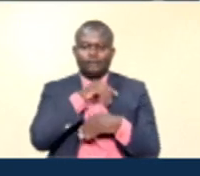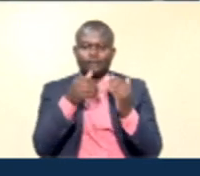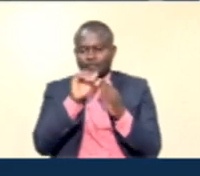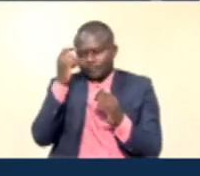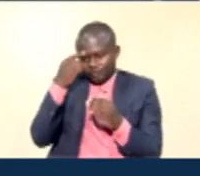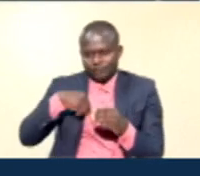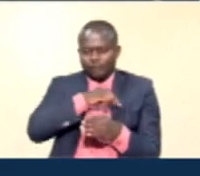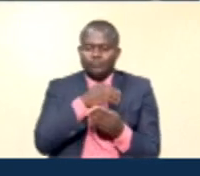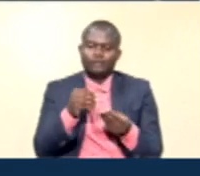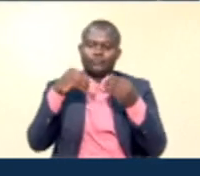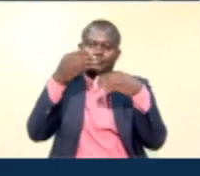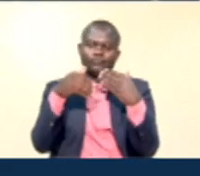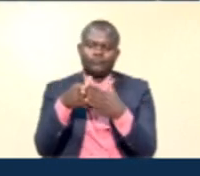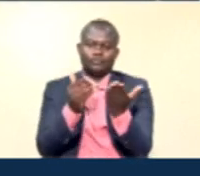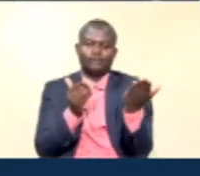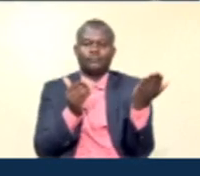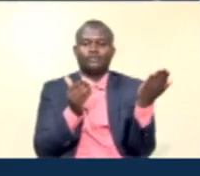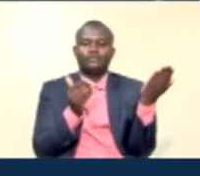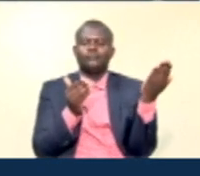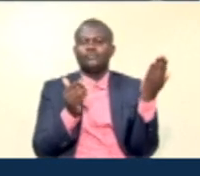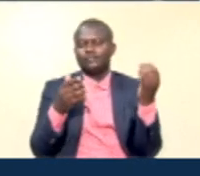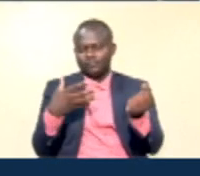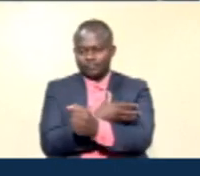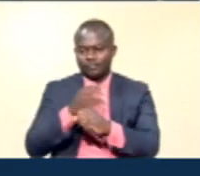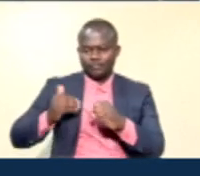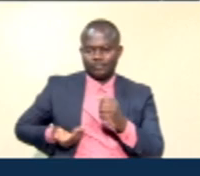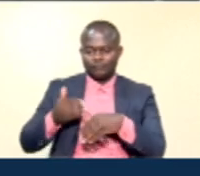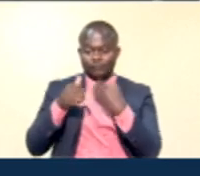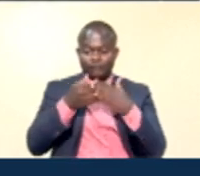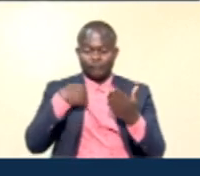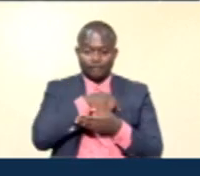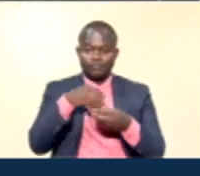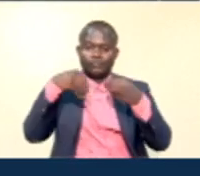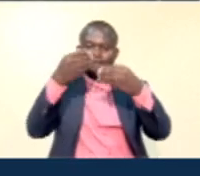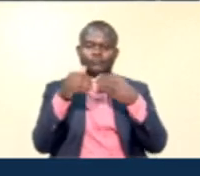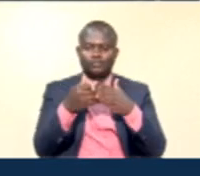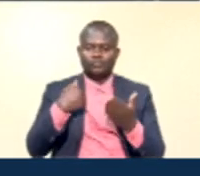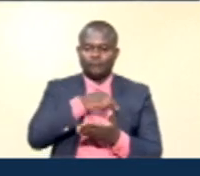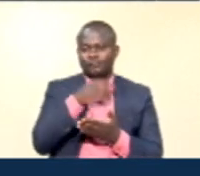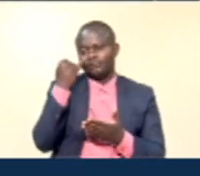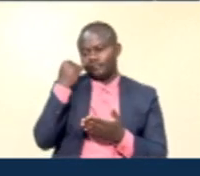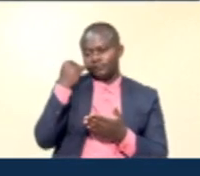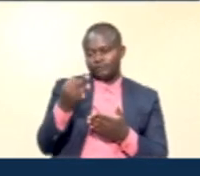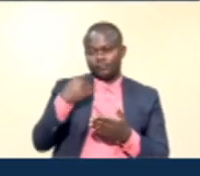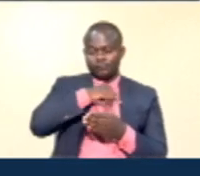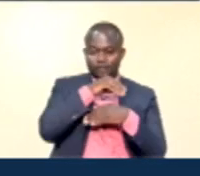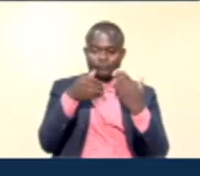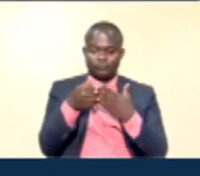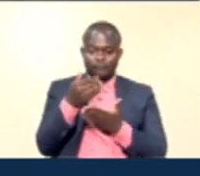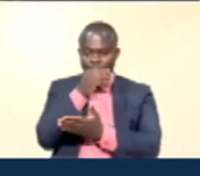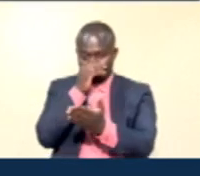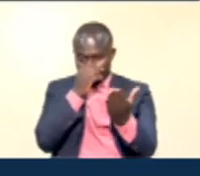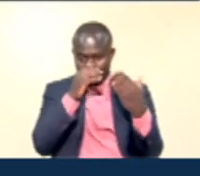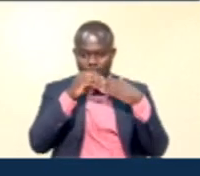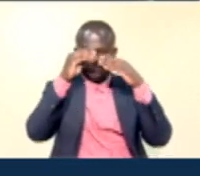yacu yahaye uburenganzira yahaye power abagore ibaha umwanya so niba dufite